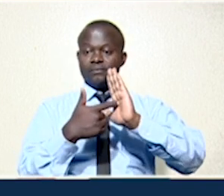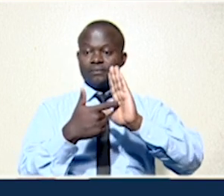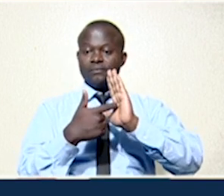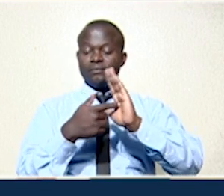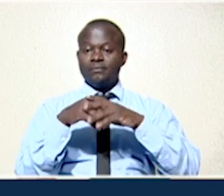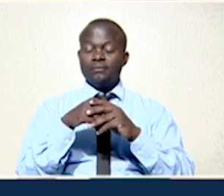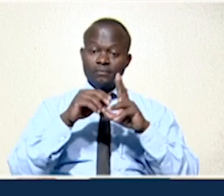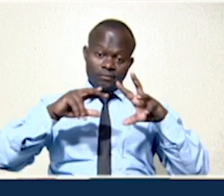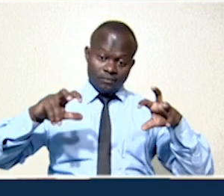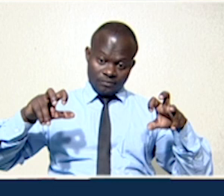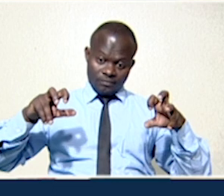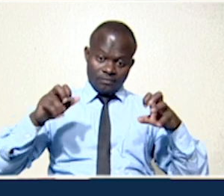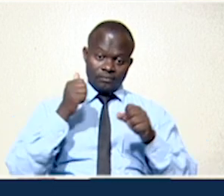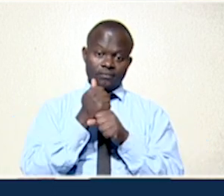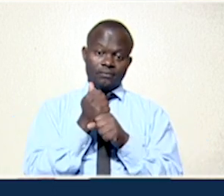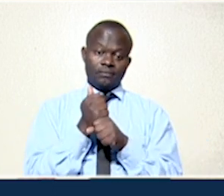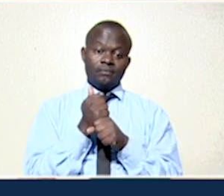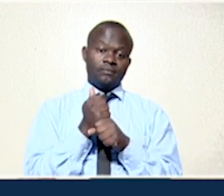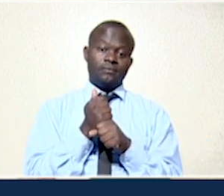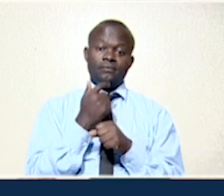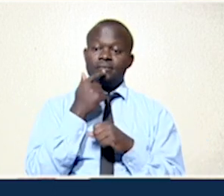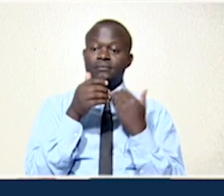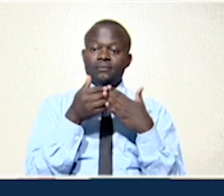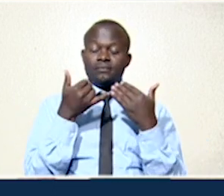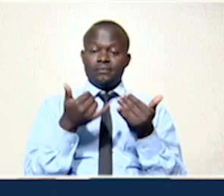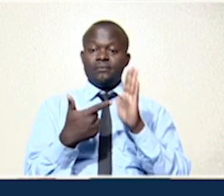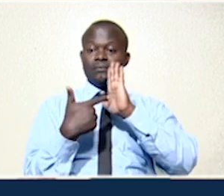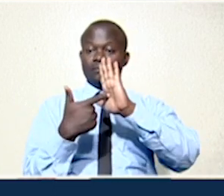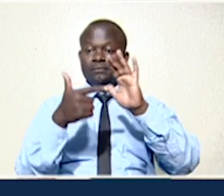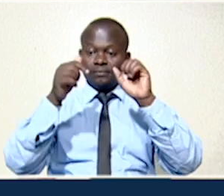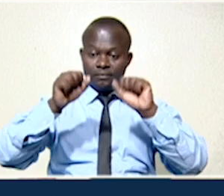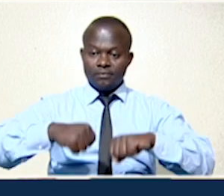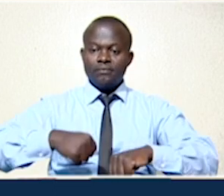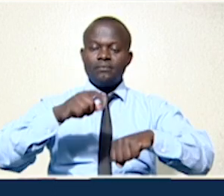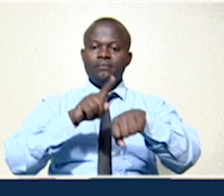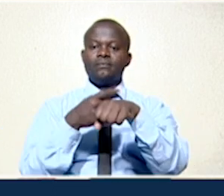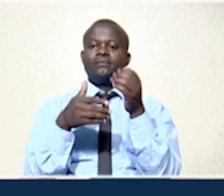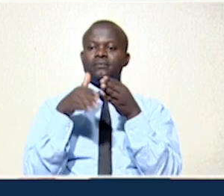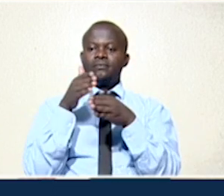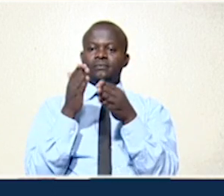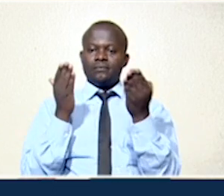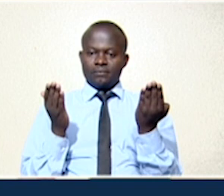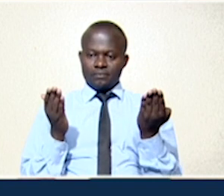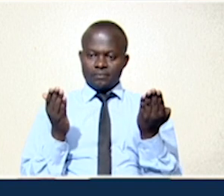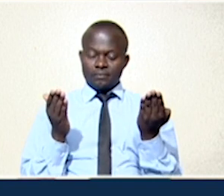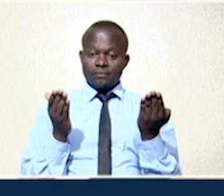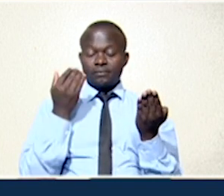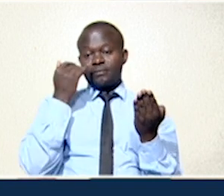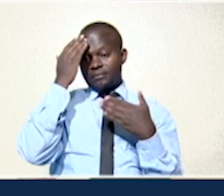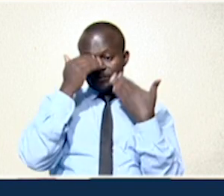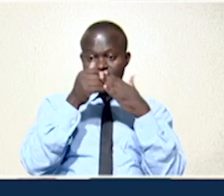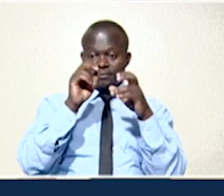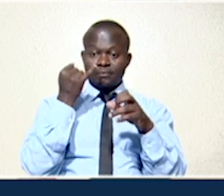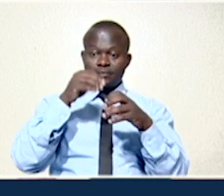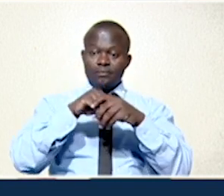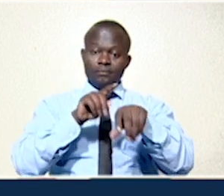yabigaragaje mu nyigo yakozwe. Rero ikintu cyagaragaza yuko bishoboka ni igihe yubatswe. Kuko mu gihe